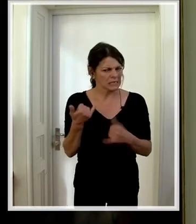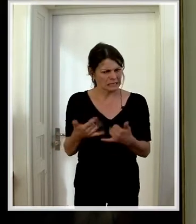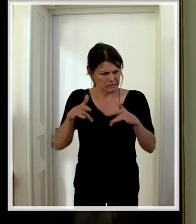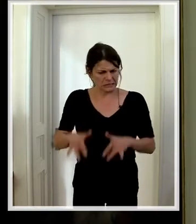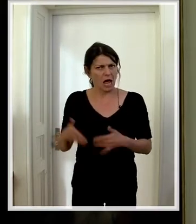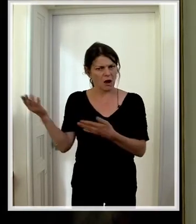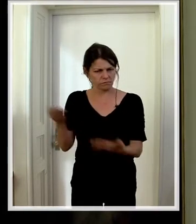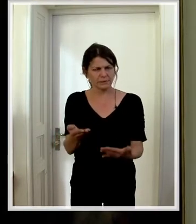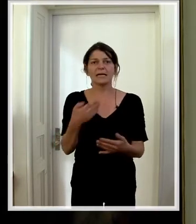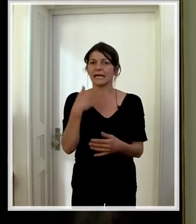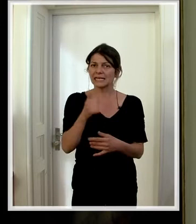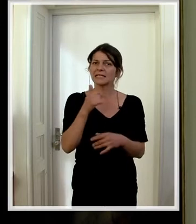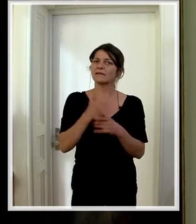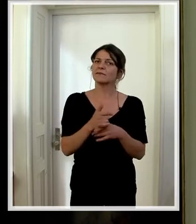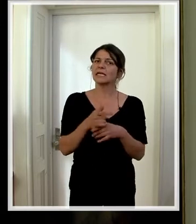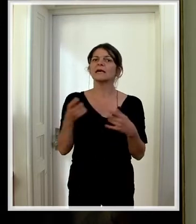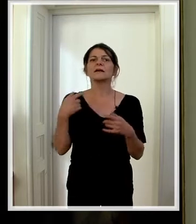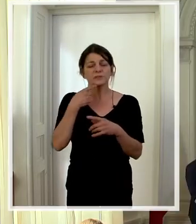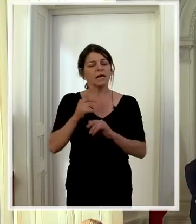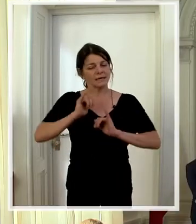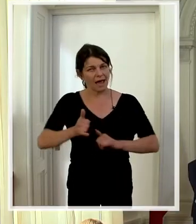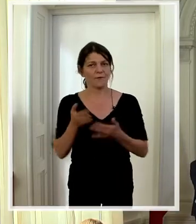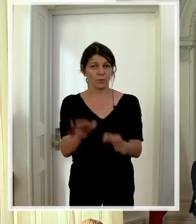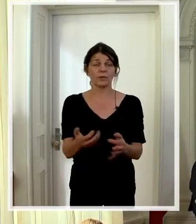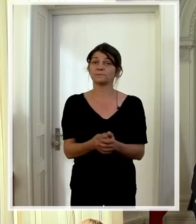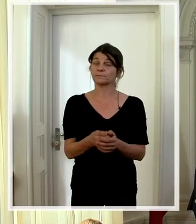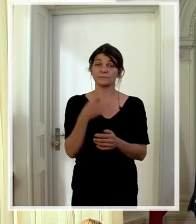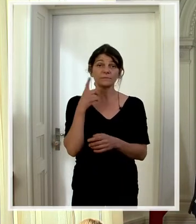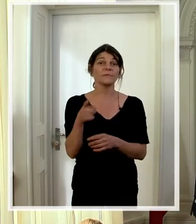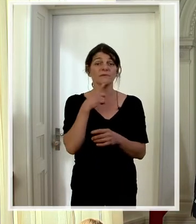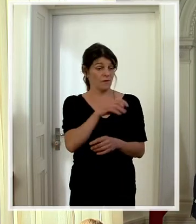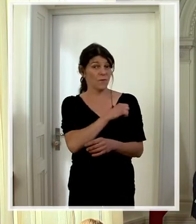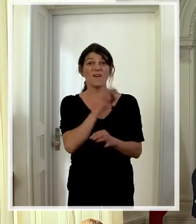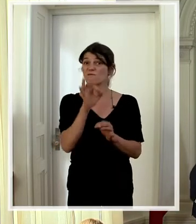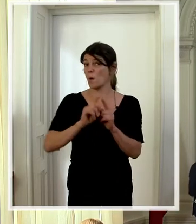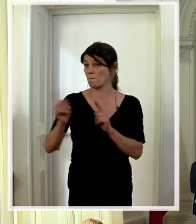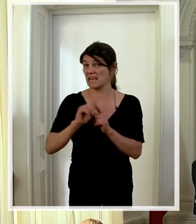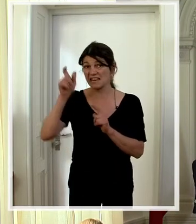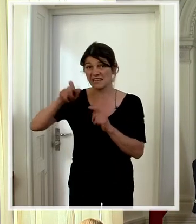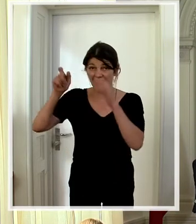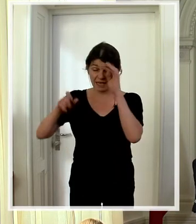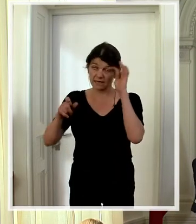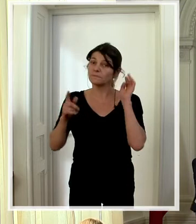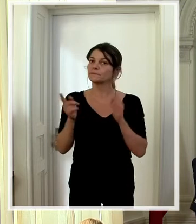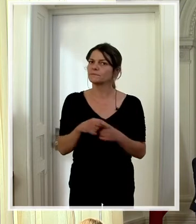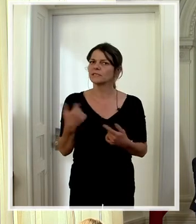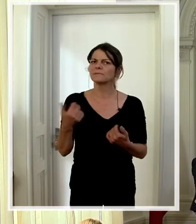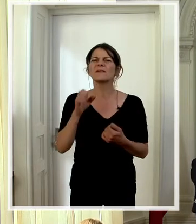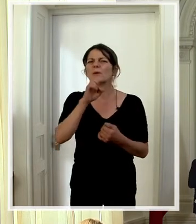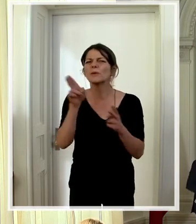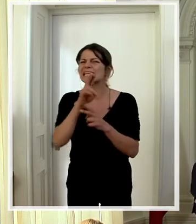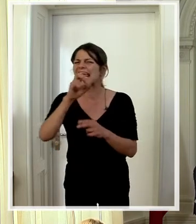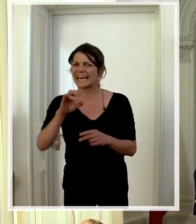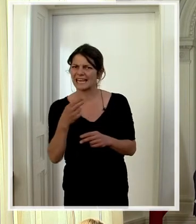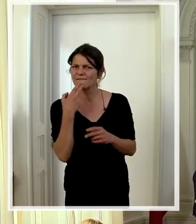vorlegen und können jetzt ein Ja dazu bringen. Von eurer Seite wird der Nutzen für Pendler betont, dazu eine Replik von Erich. Ja, eine ganz kurze